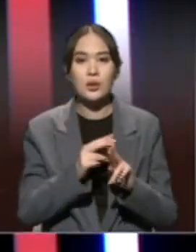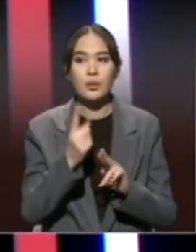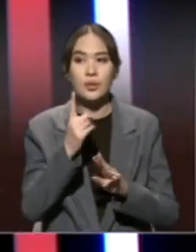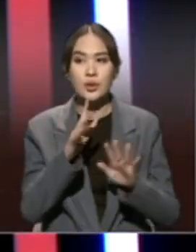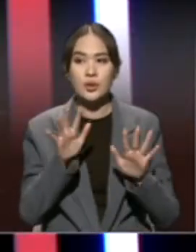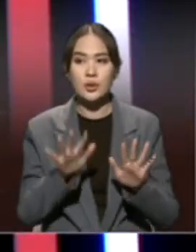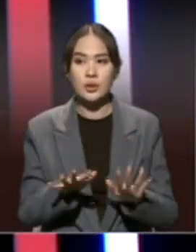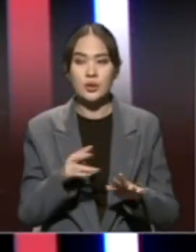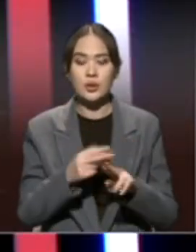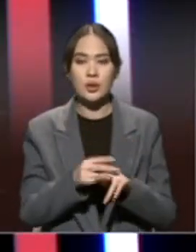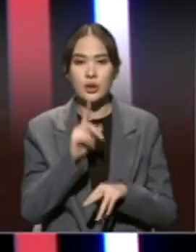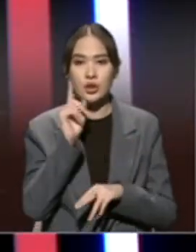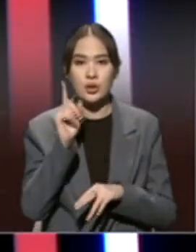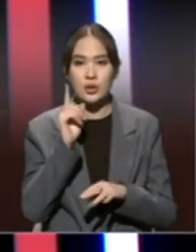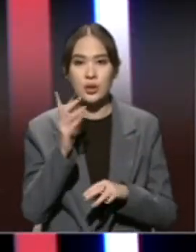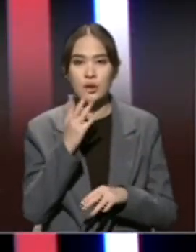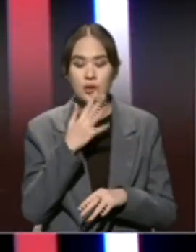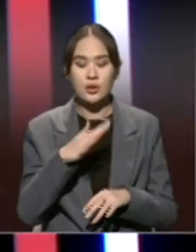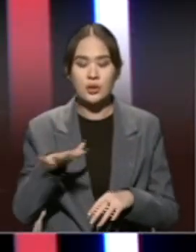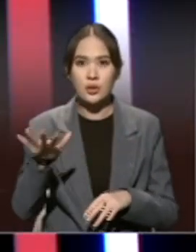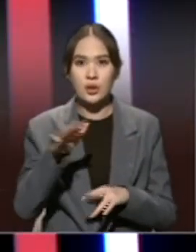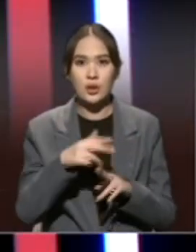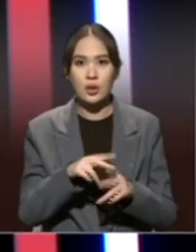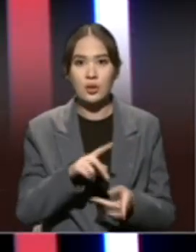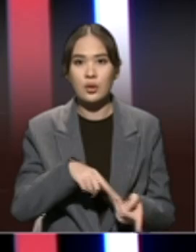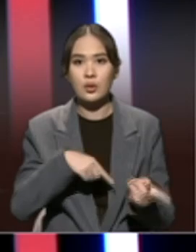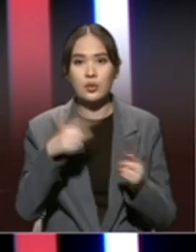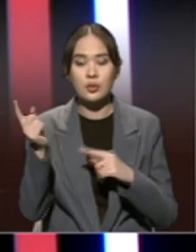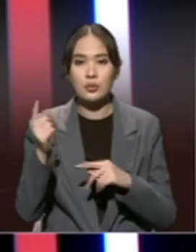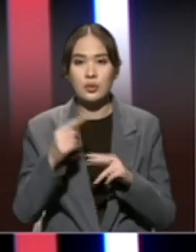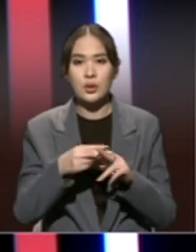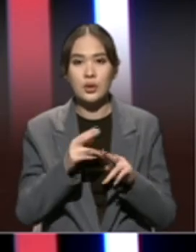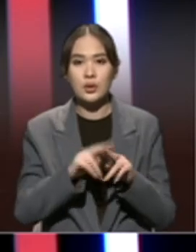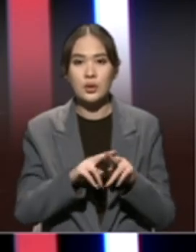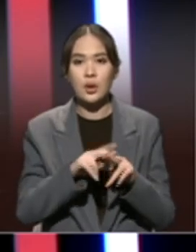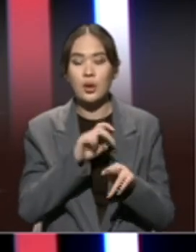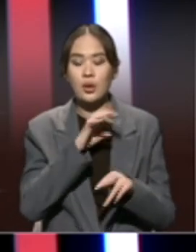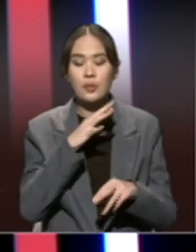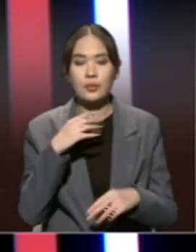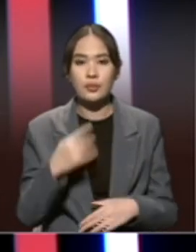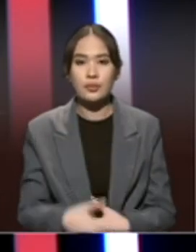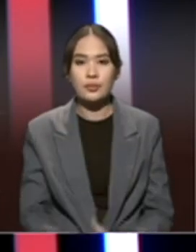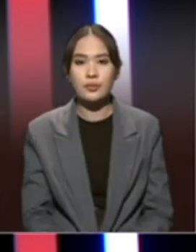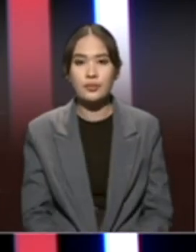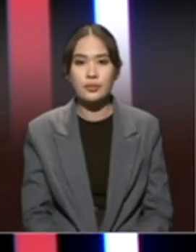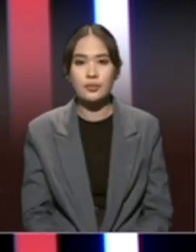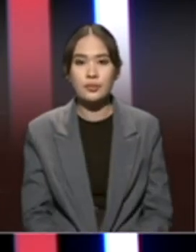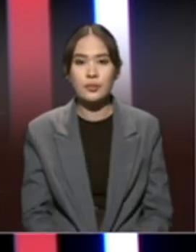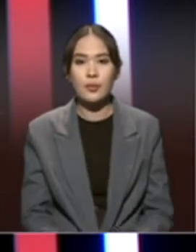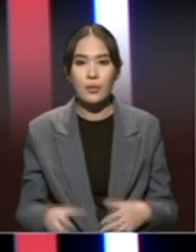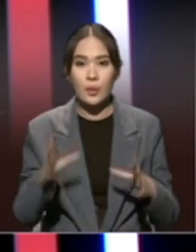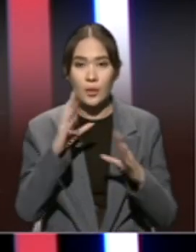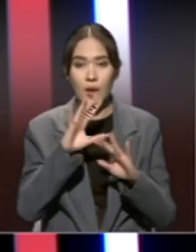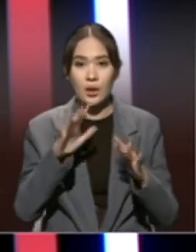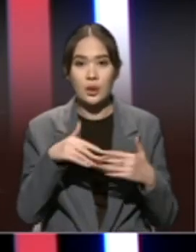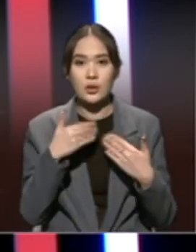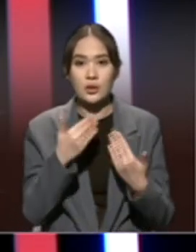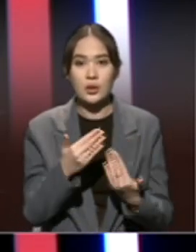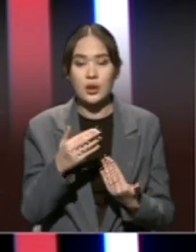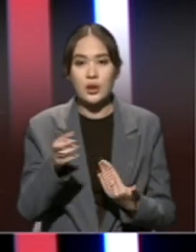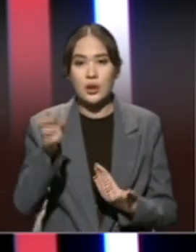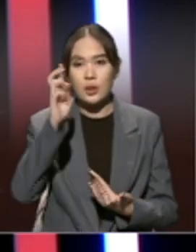қазір бізде жастардың шетелге көшіп кету несі өте көп. А біз не істейміз? Оларға мүмкіндік беру керек бізде осы